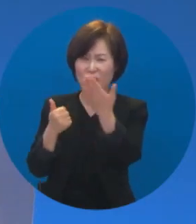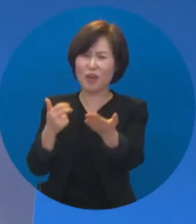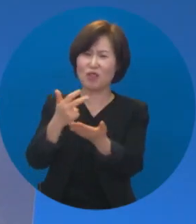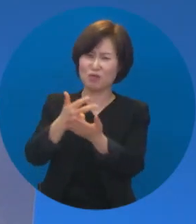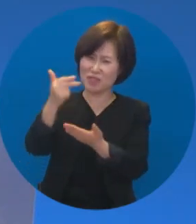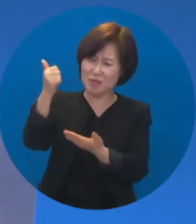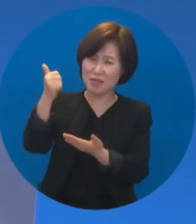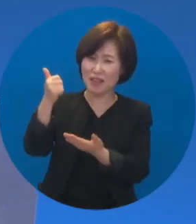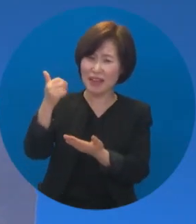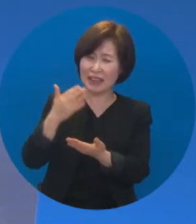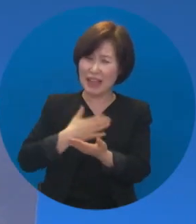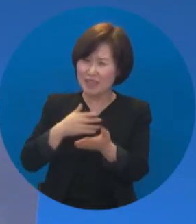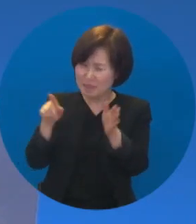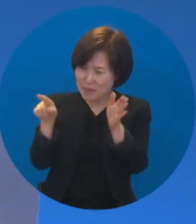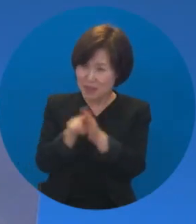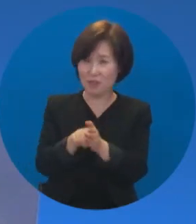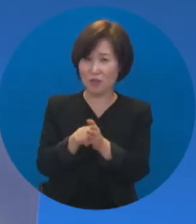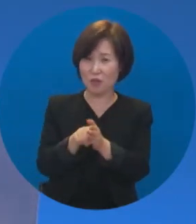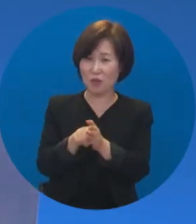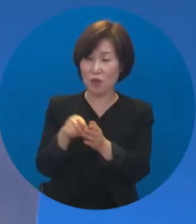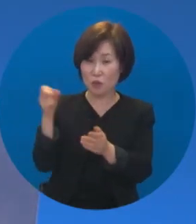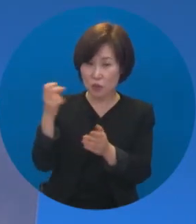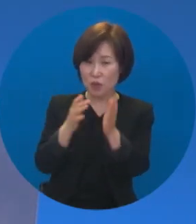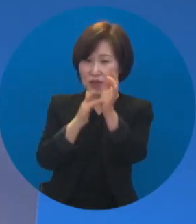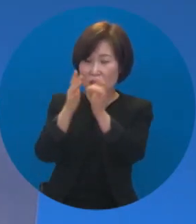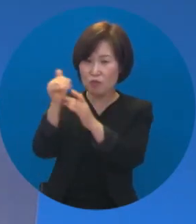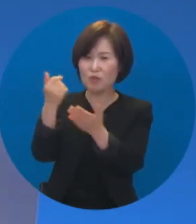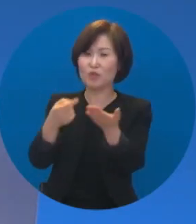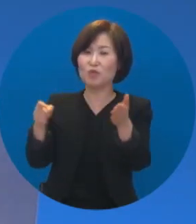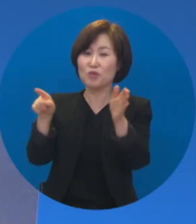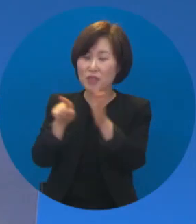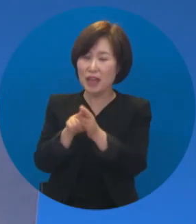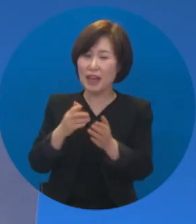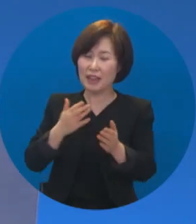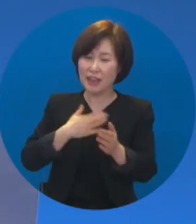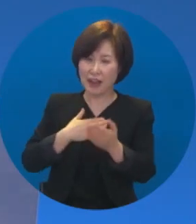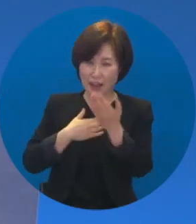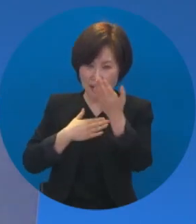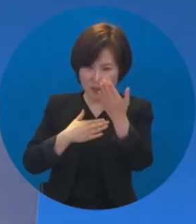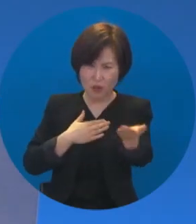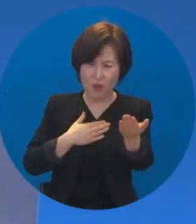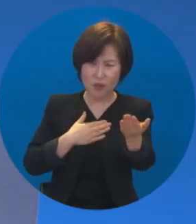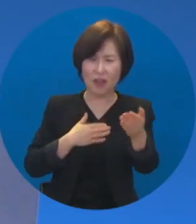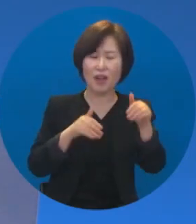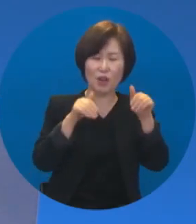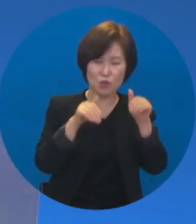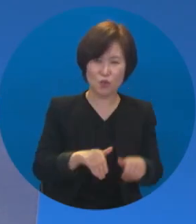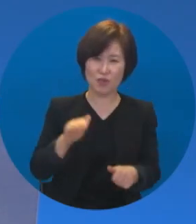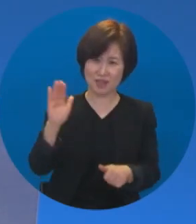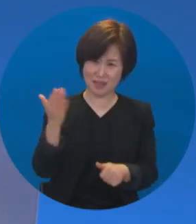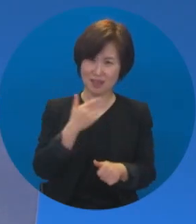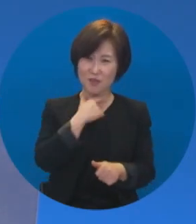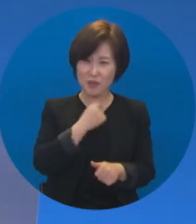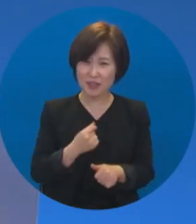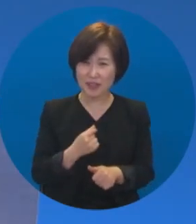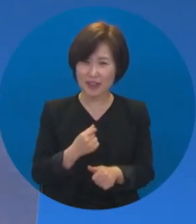믿어. 또 하나가 뭐죠? 그 예수를 위해서 내가 너의 종이 되겠어.